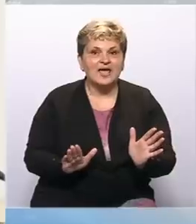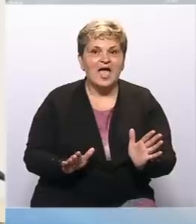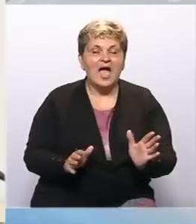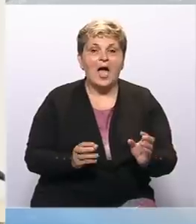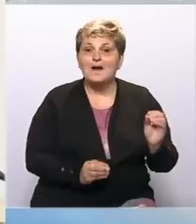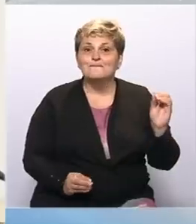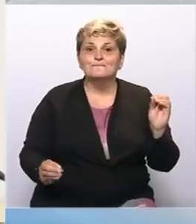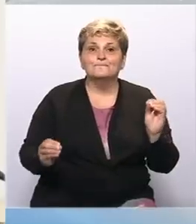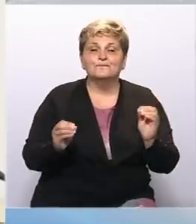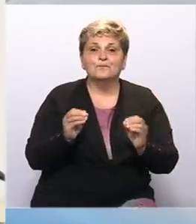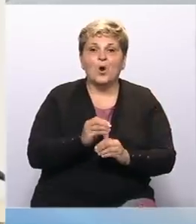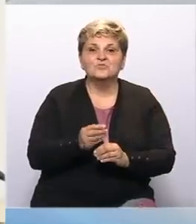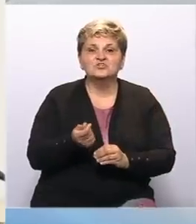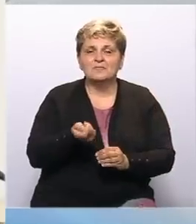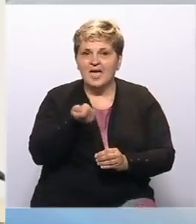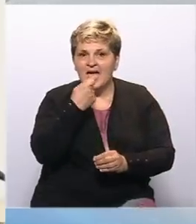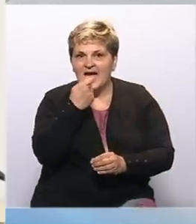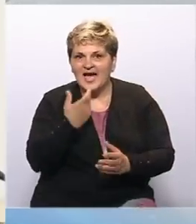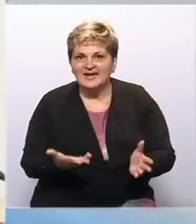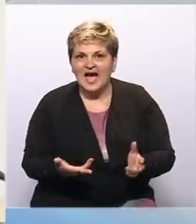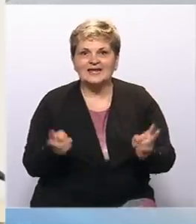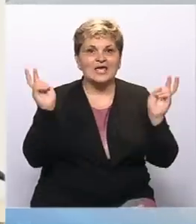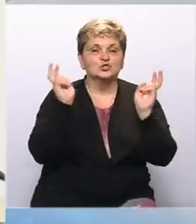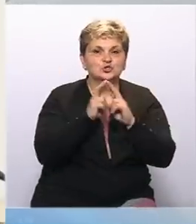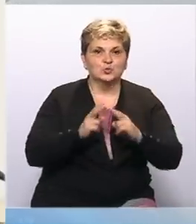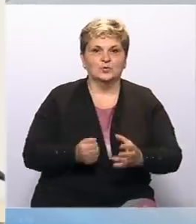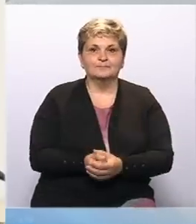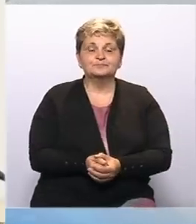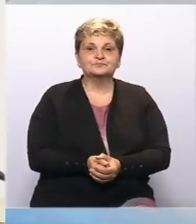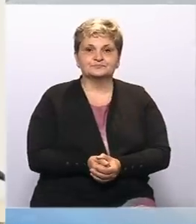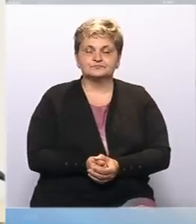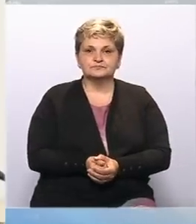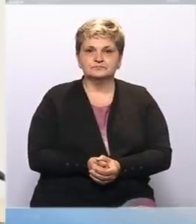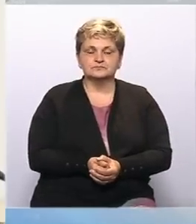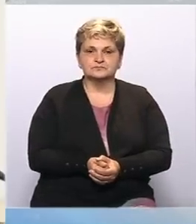povećanje cijena prehrambenih proizvoda, električne energije.